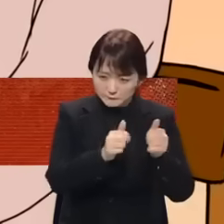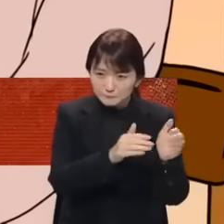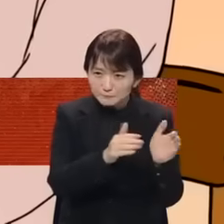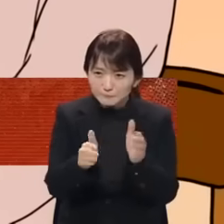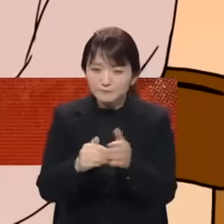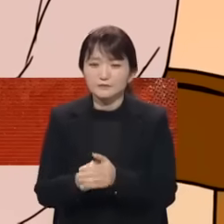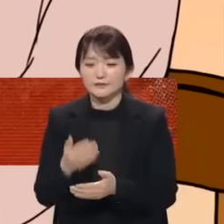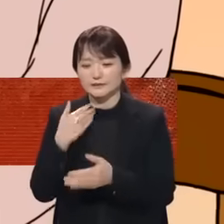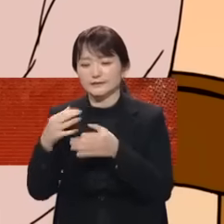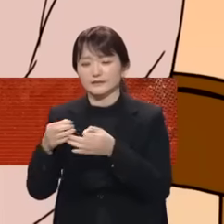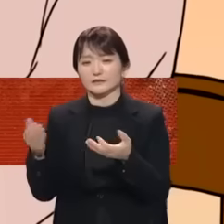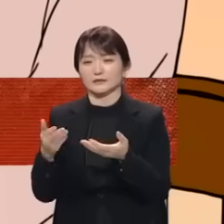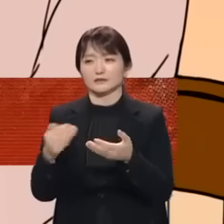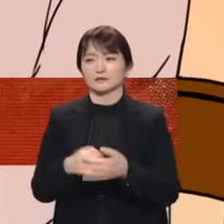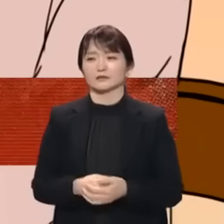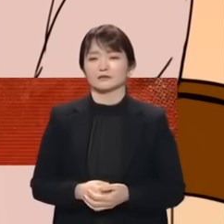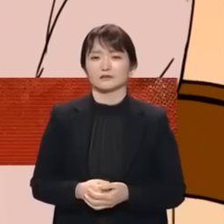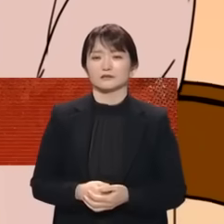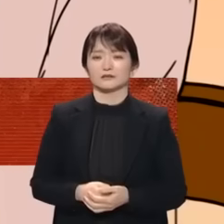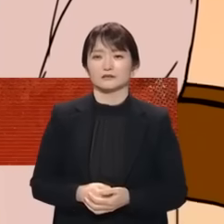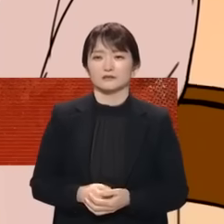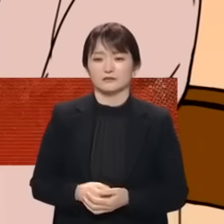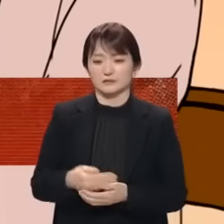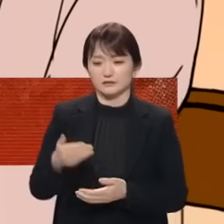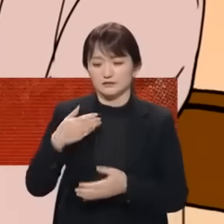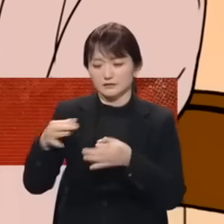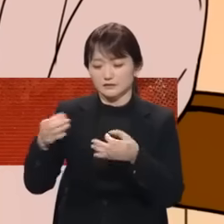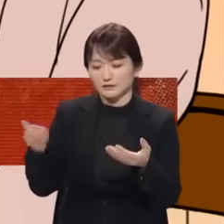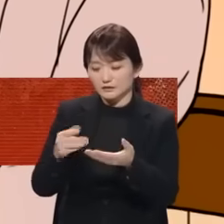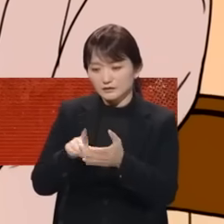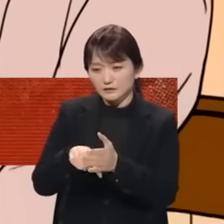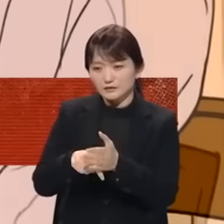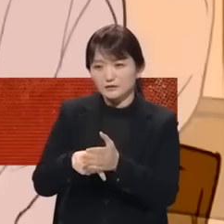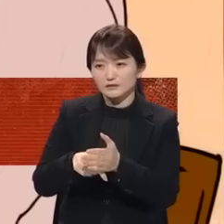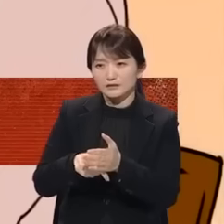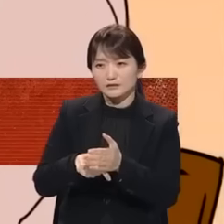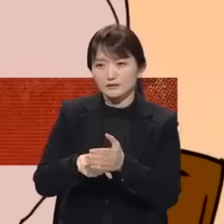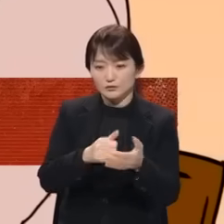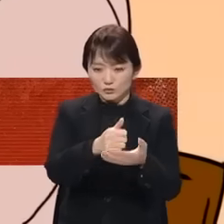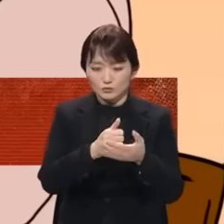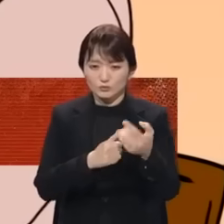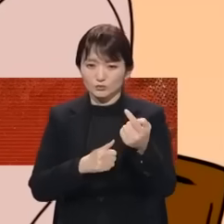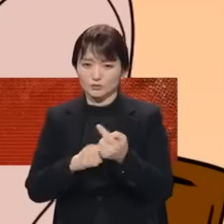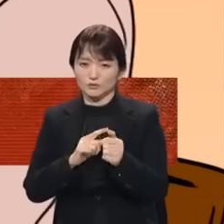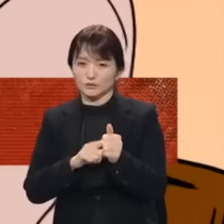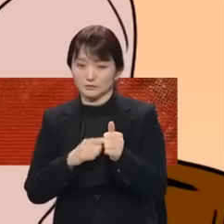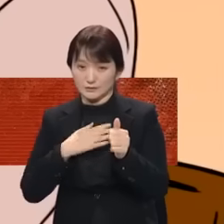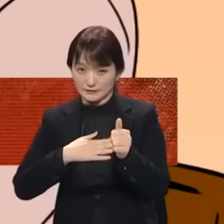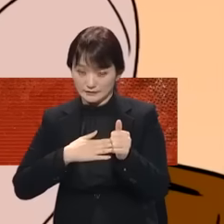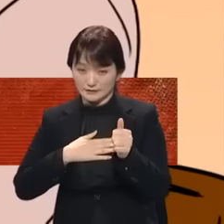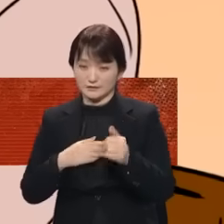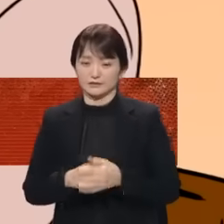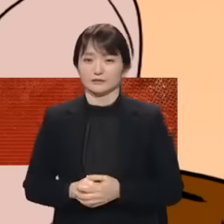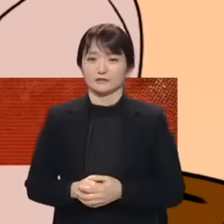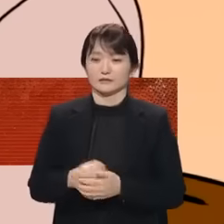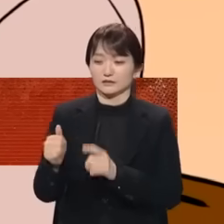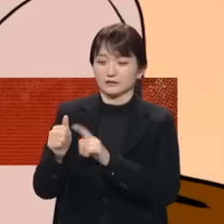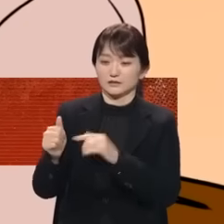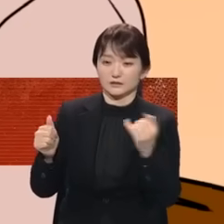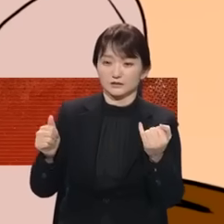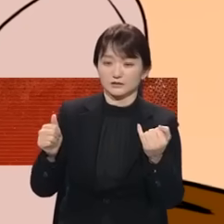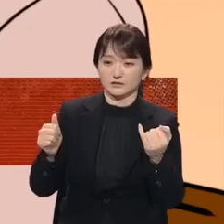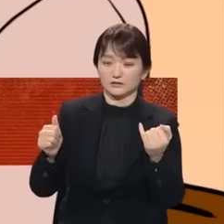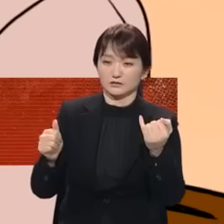식당일을 했다고 합니다 그러면서 우연히 손님으로 온 한 남성을 알게 됩니다이 남성은 당시에 임 씨보다 열살 연상이었던